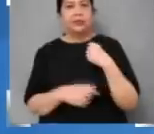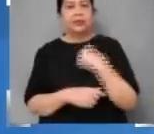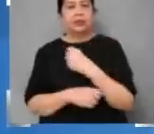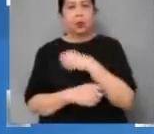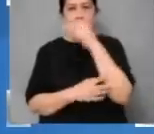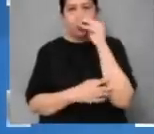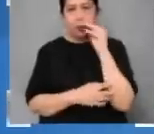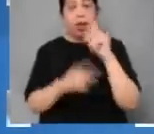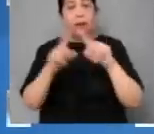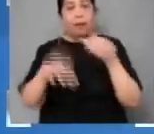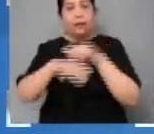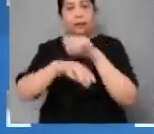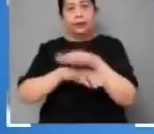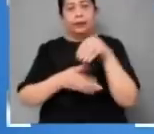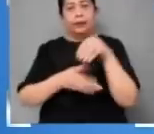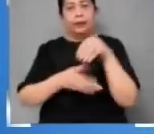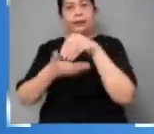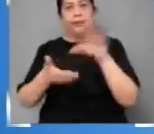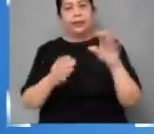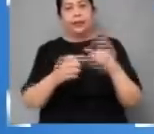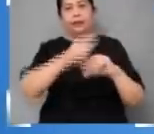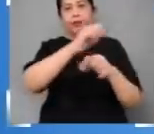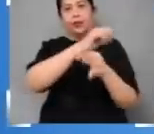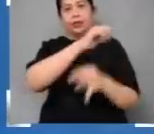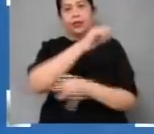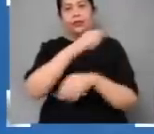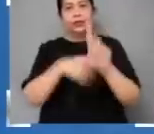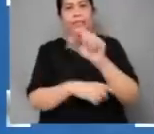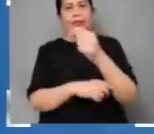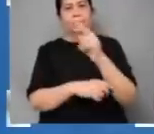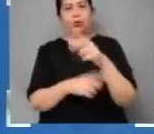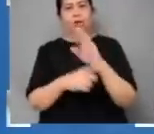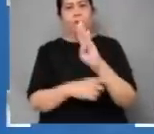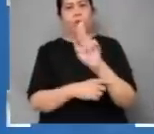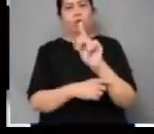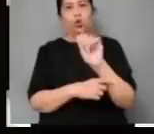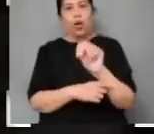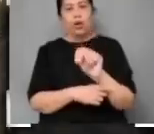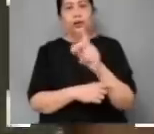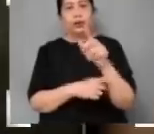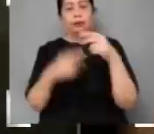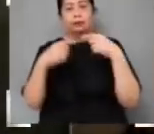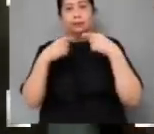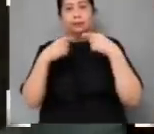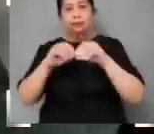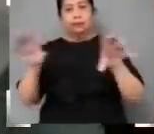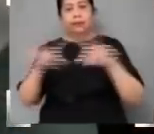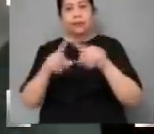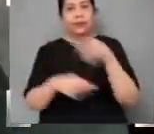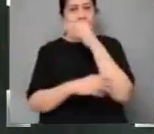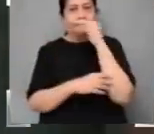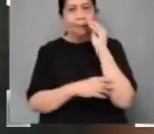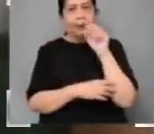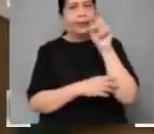nagpadala raw ng relief goods ang kanyang foundation sa lokal na pamahalaan ng Butuan City. Sa isang press release naman, sinabi ni Pacquiao na dapat